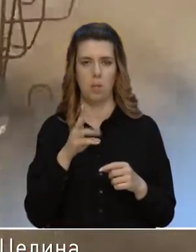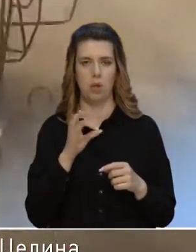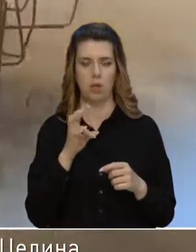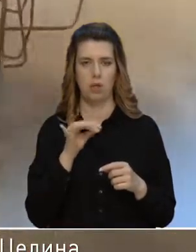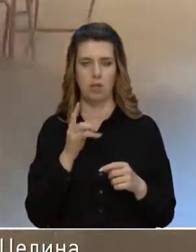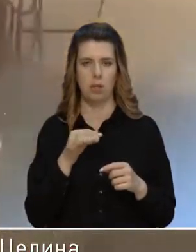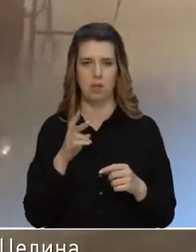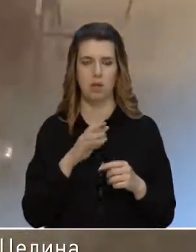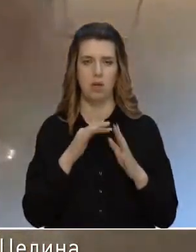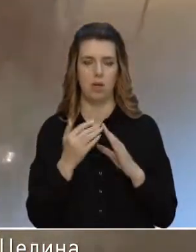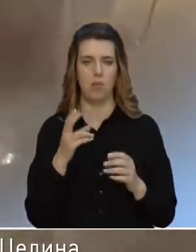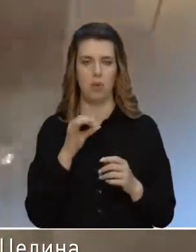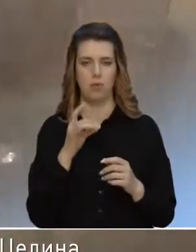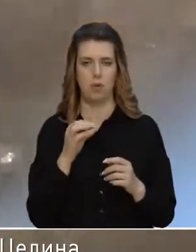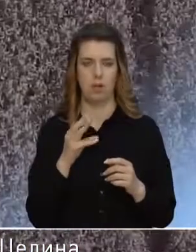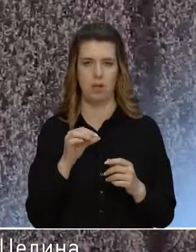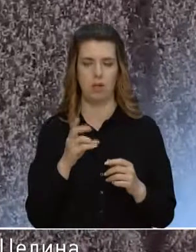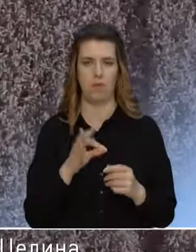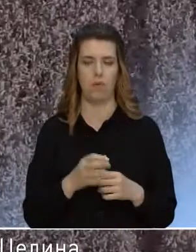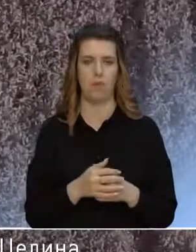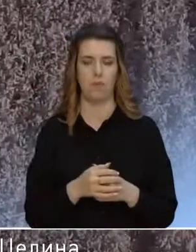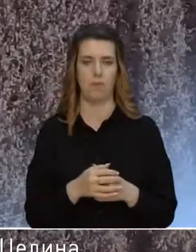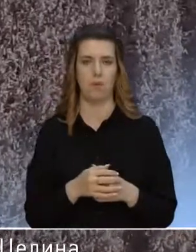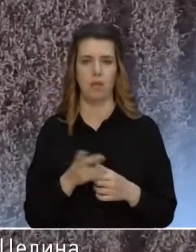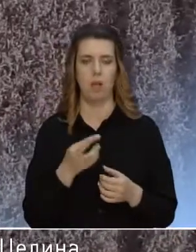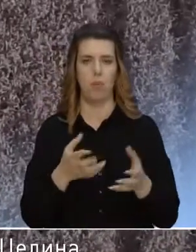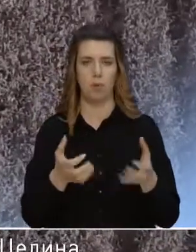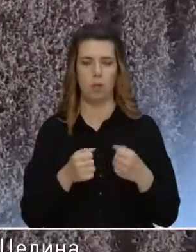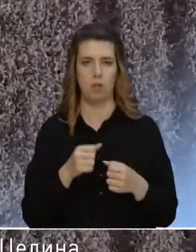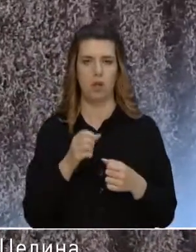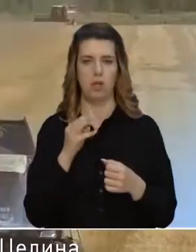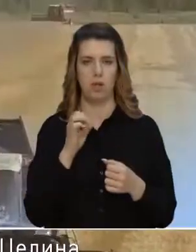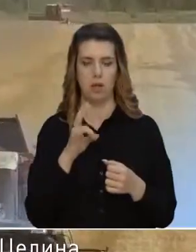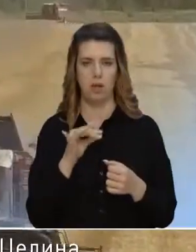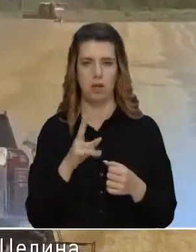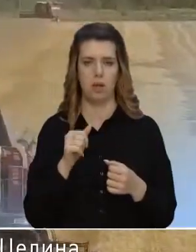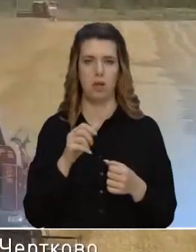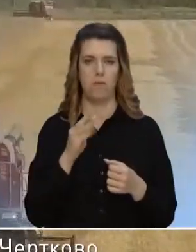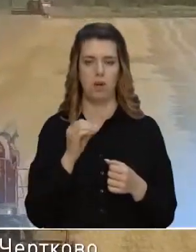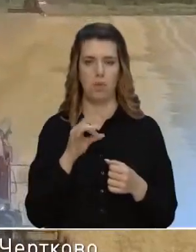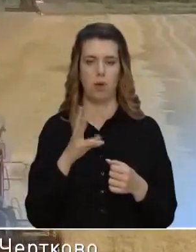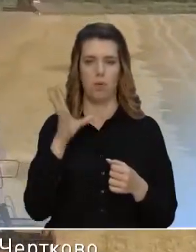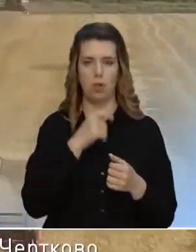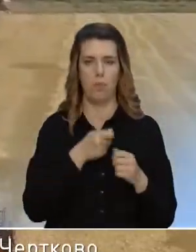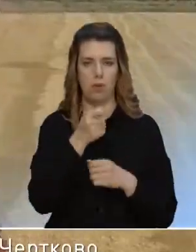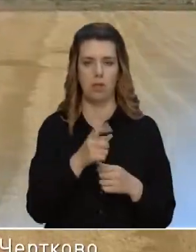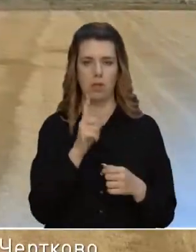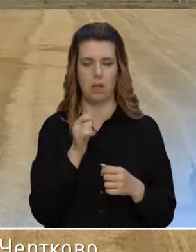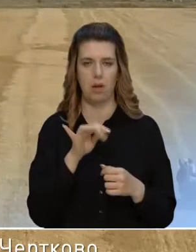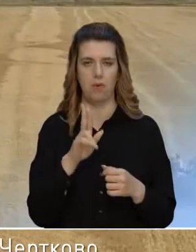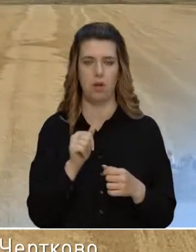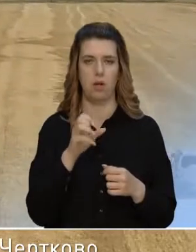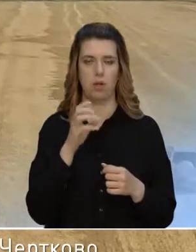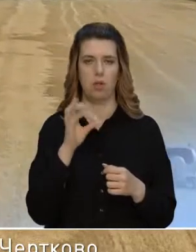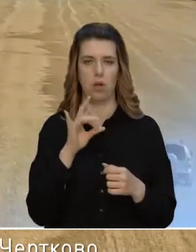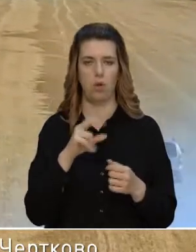техмодернизацию сельхозтоваропроизводителей Ростовской области. Для получения современной техники в лизинг фермеры смогут подать онлайн-заявку.